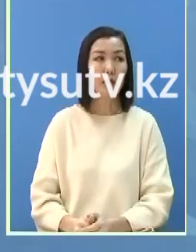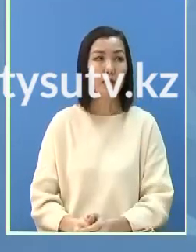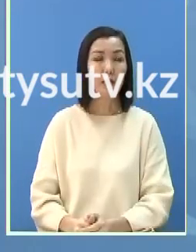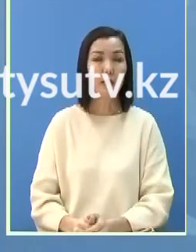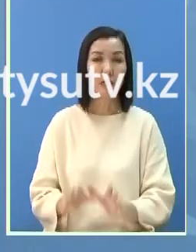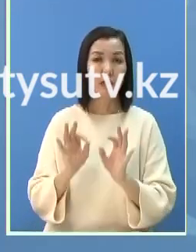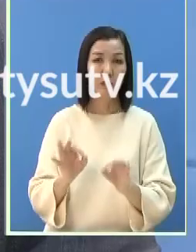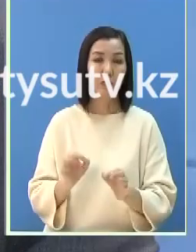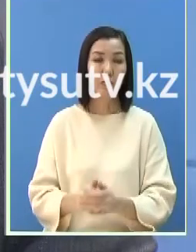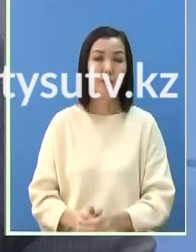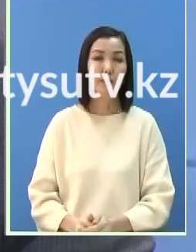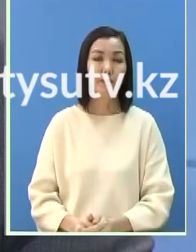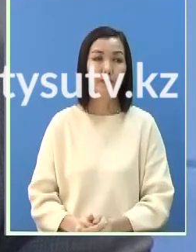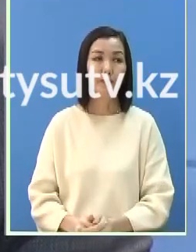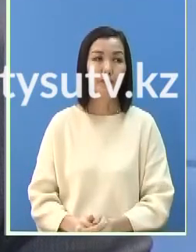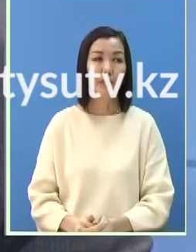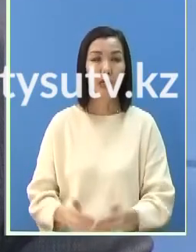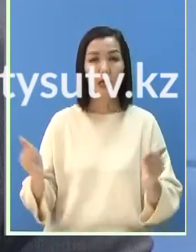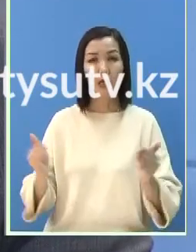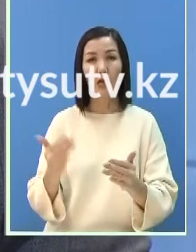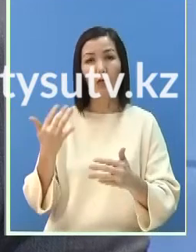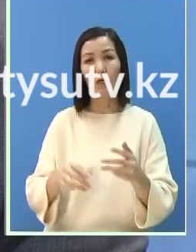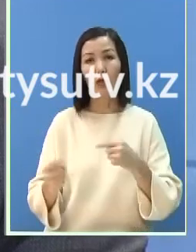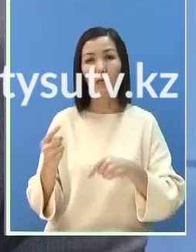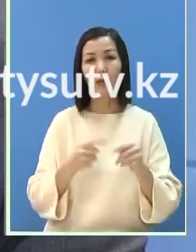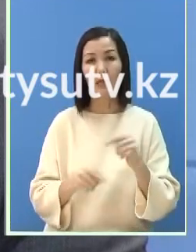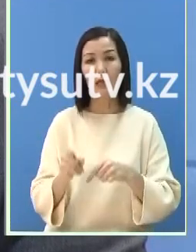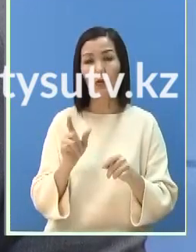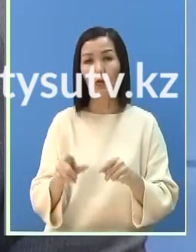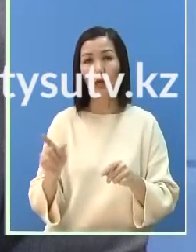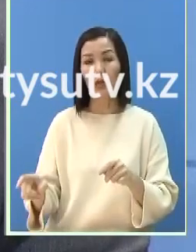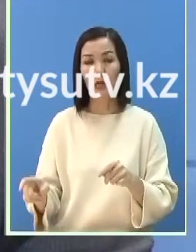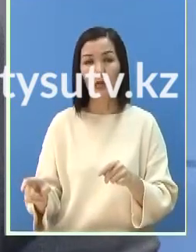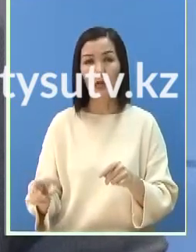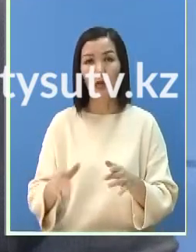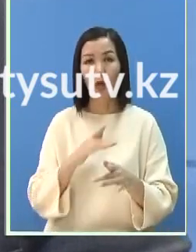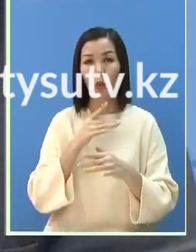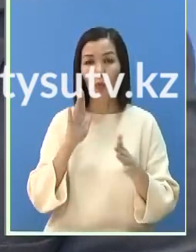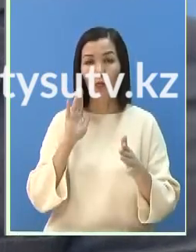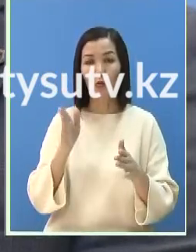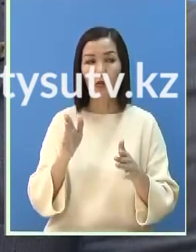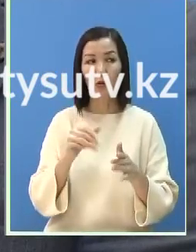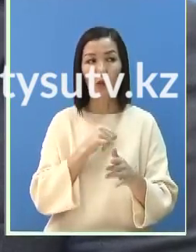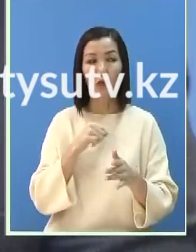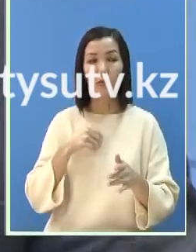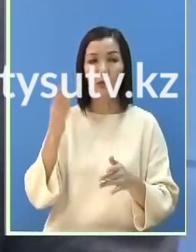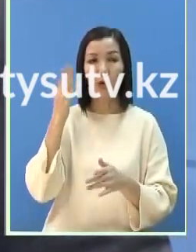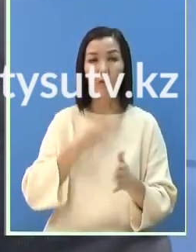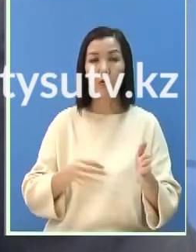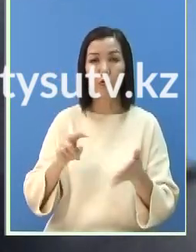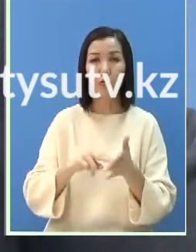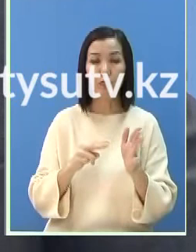айтасыз. Енді шағын және орта бизнес өкілдері көбейетін болса, өзіміздің облыстың